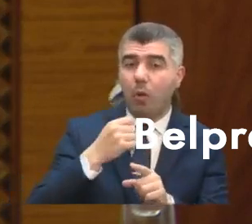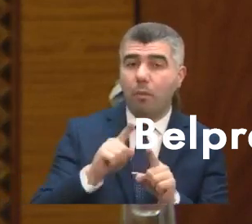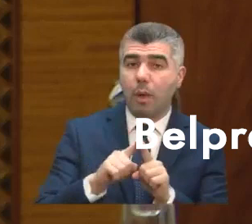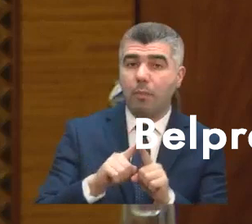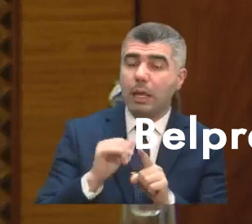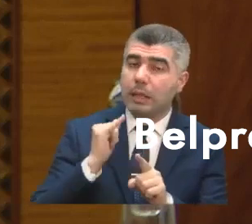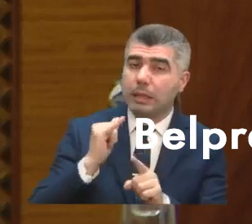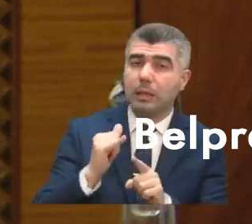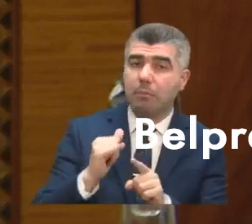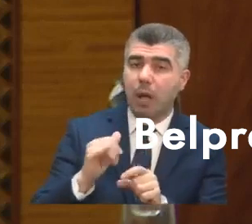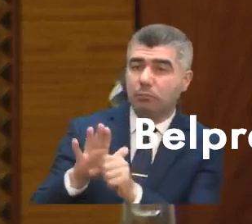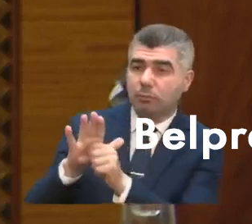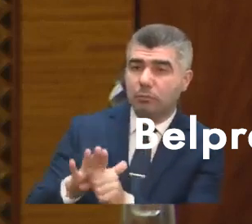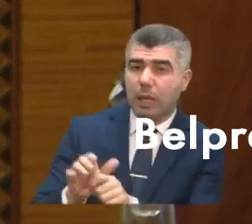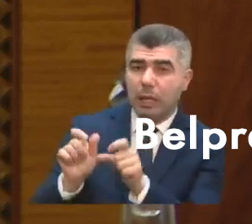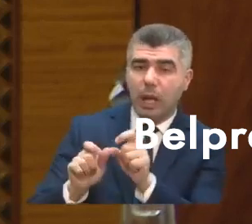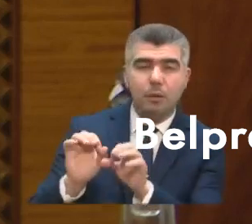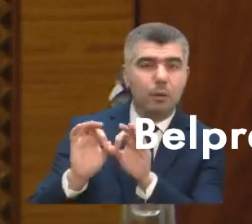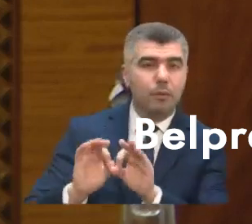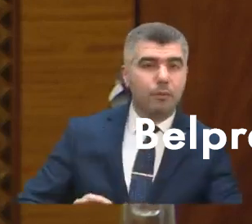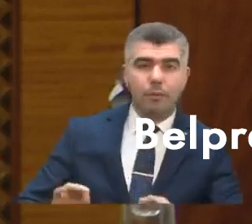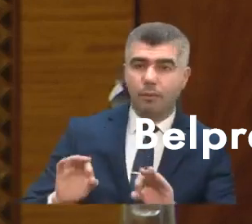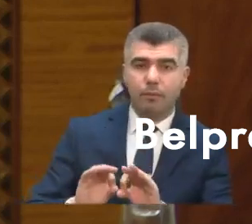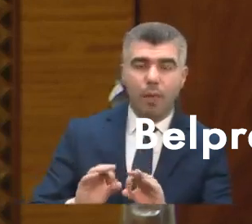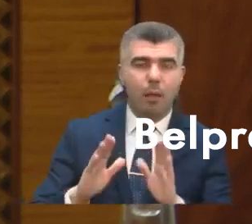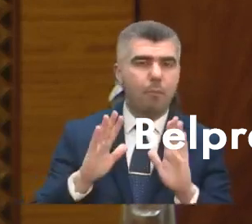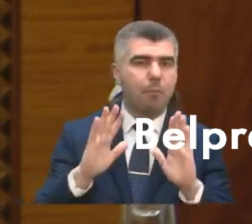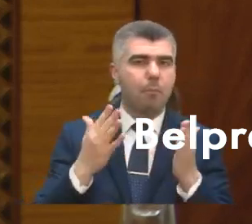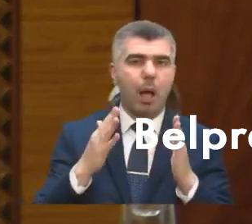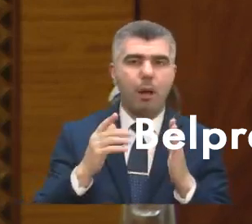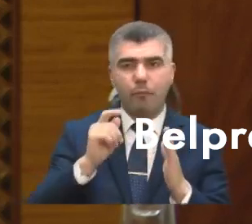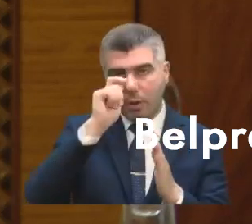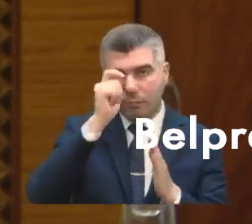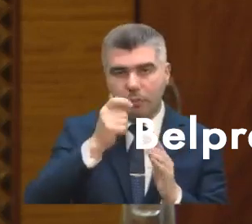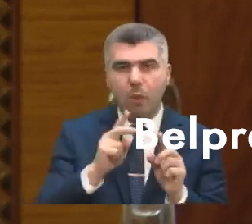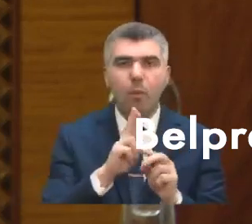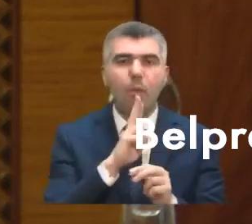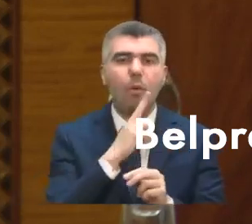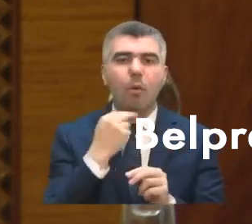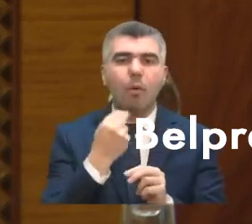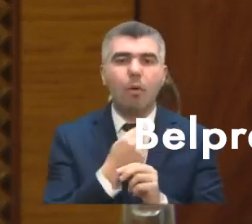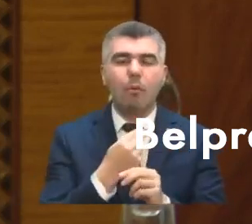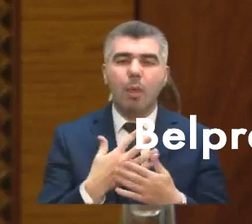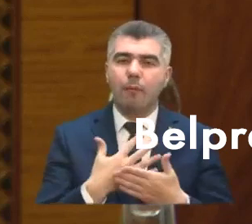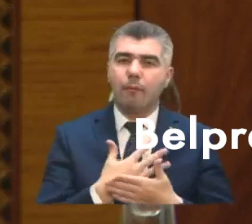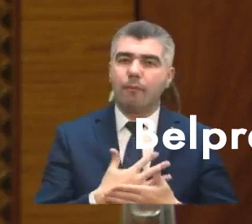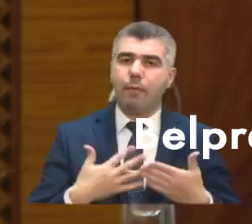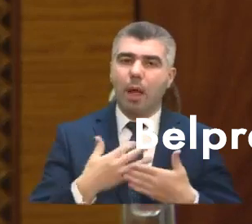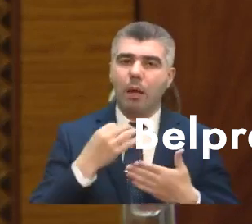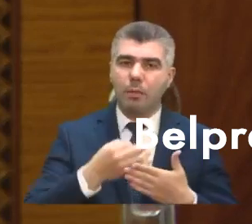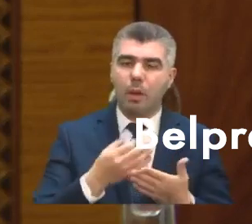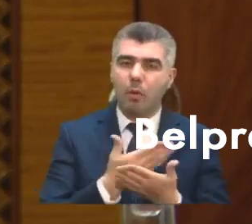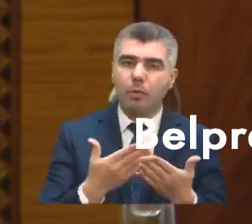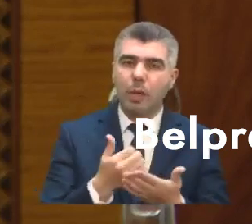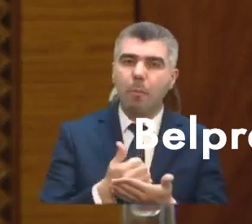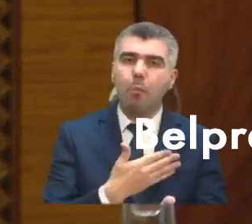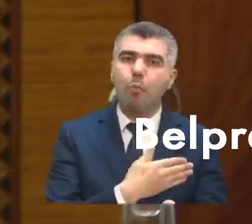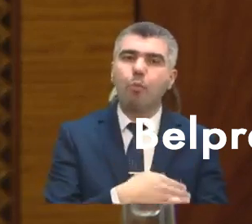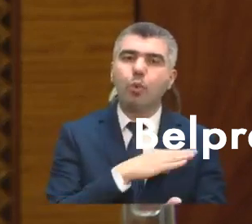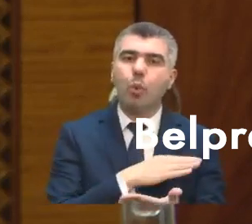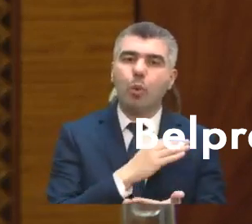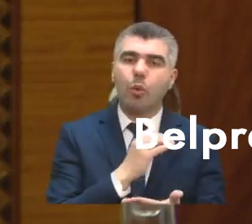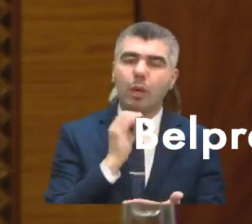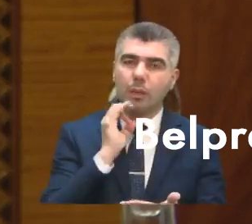الناس أشياءهم، نحيي الحكومة على سعة صدرها وتحملها لمسؤوليتها الكاملة